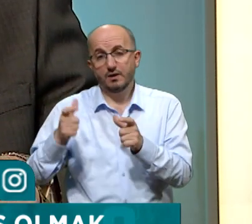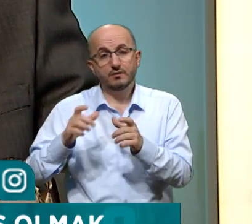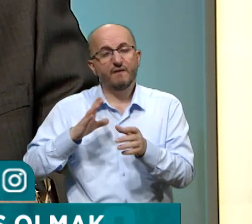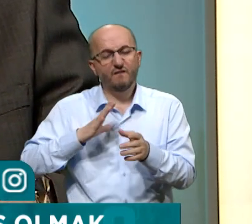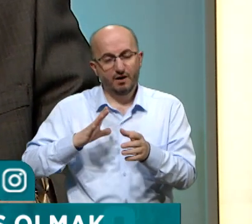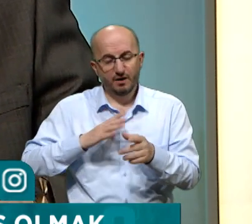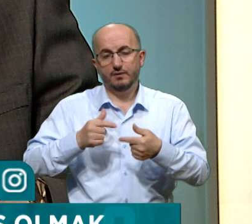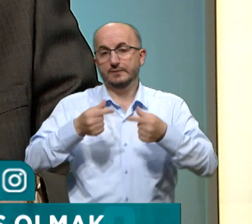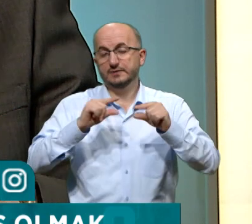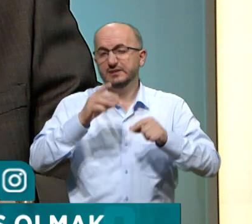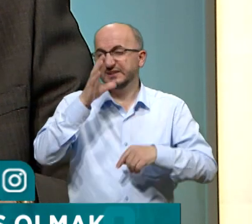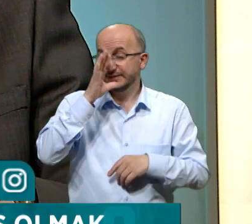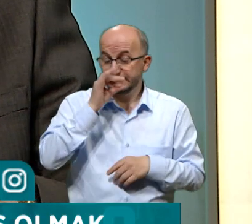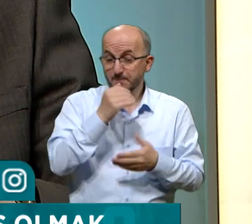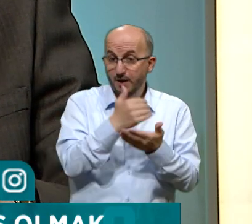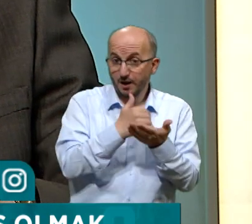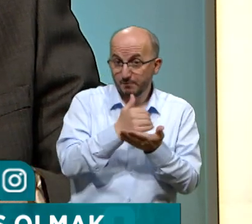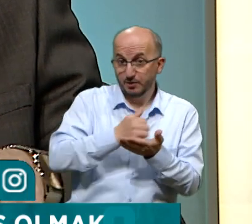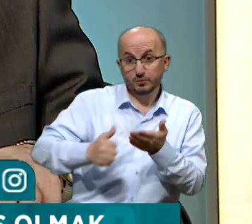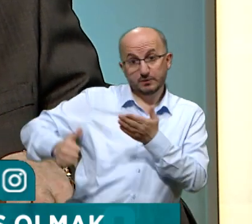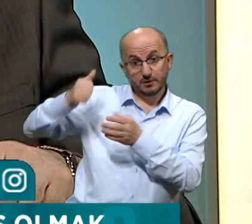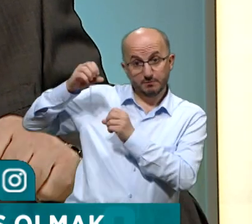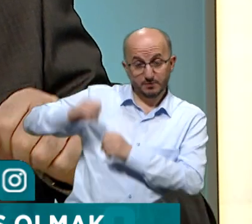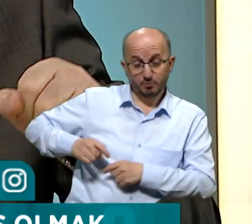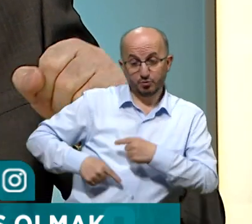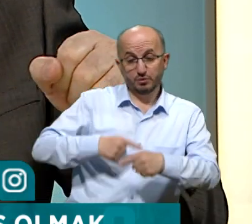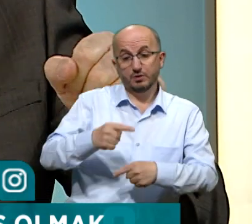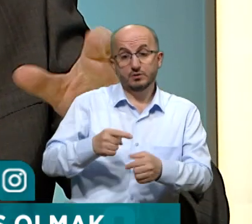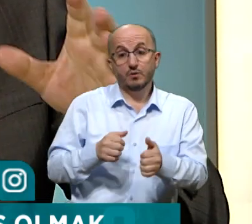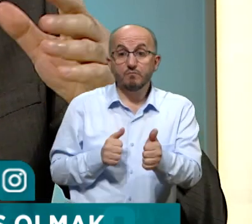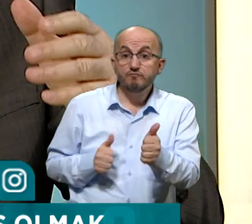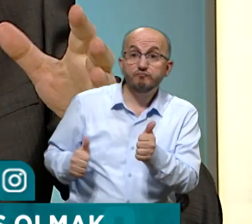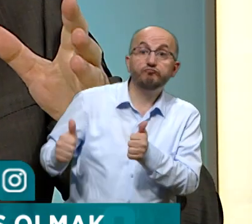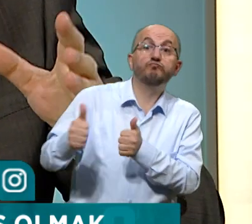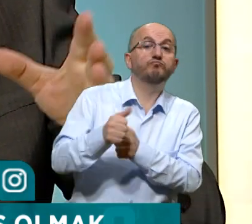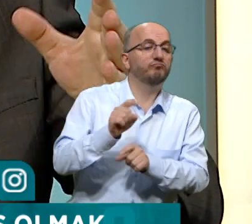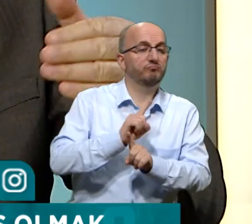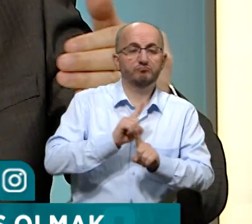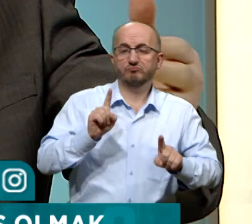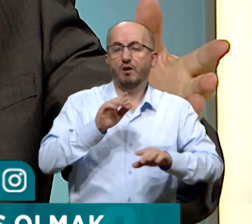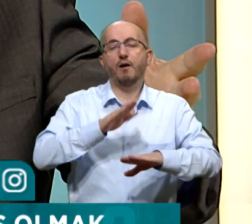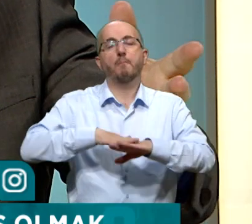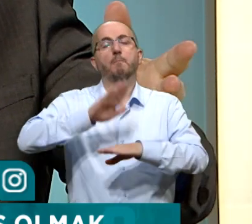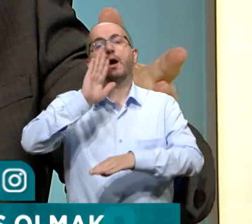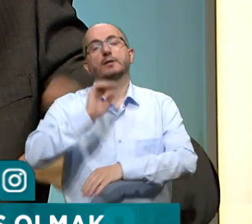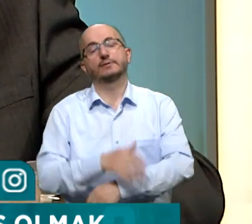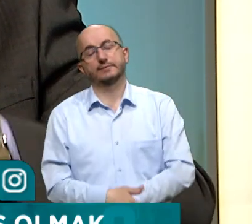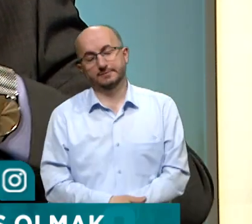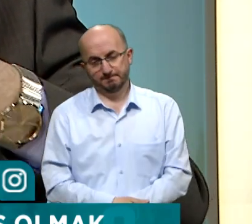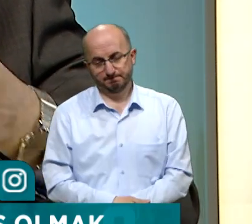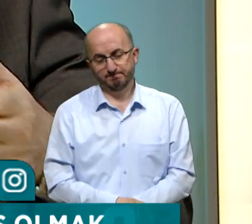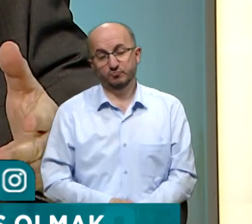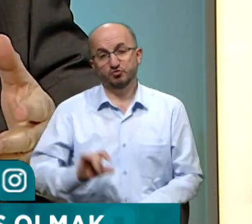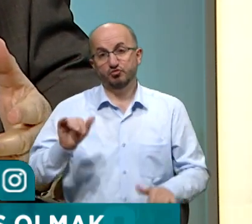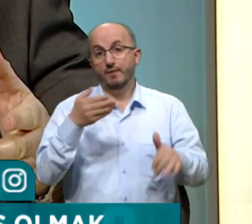kimi ameli geri bırakmış ise nesebi onu Kıyamette Allah katında öne çıkartmaz